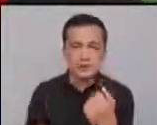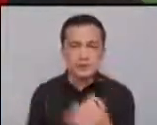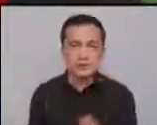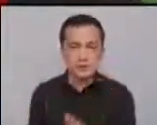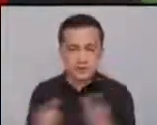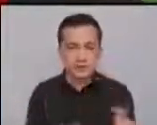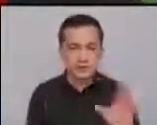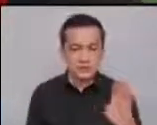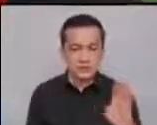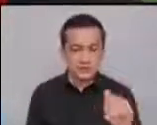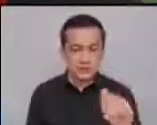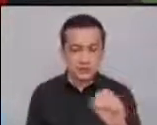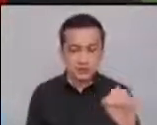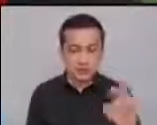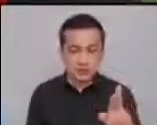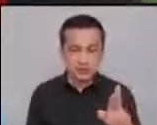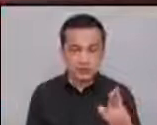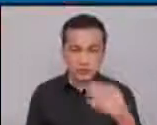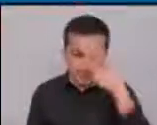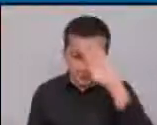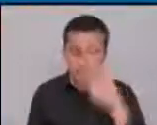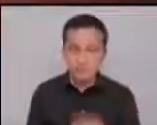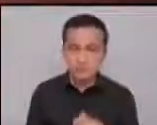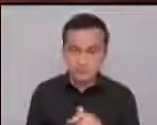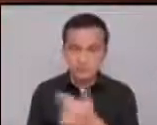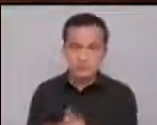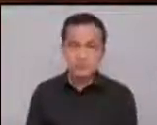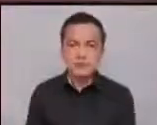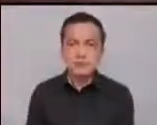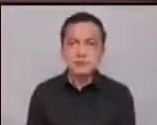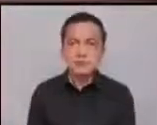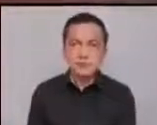si Bernard Haudian sa detalye.